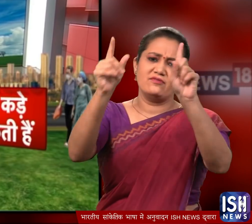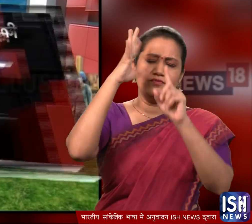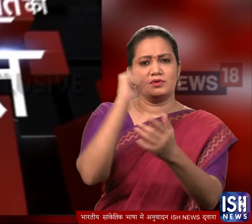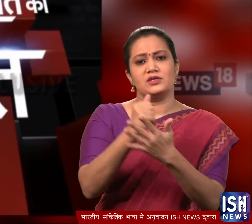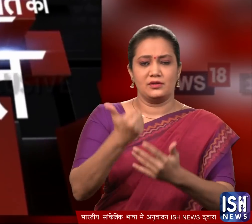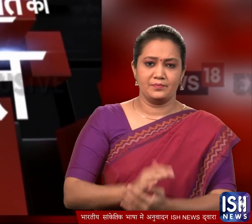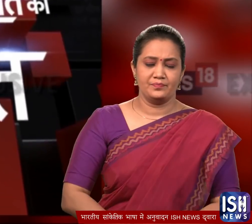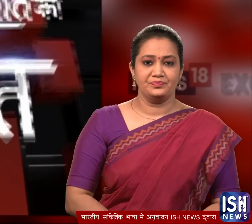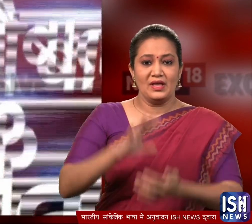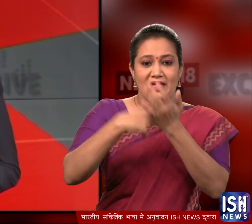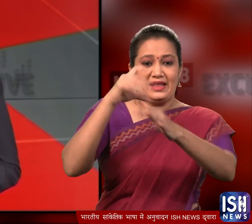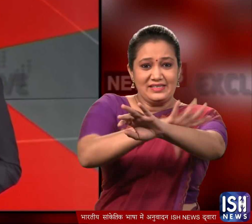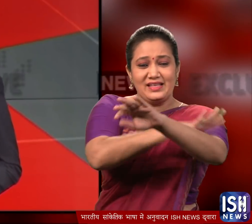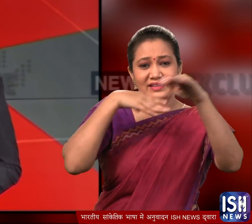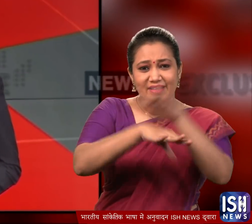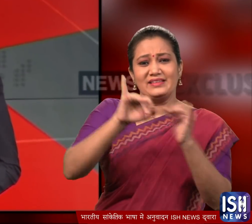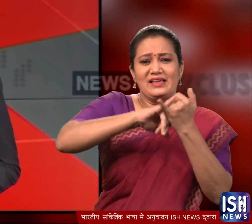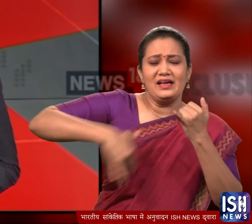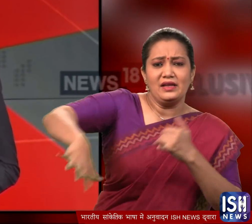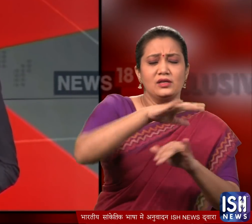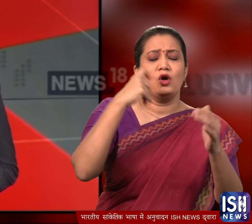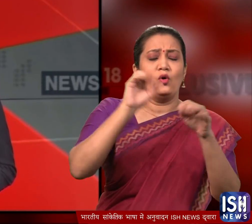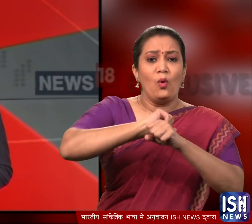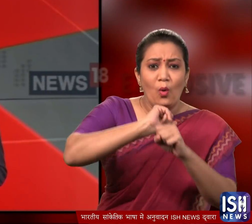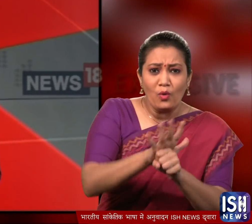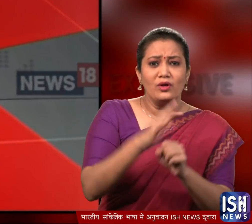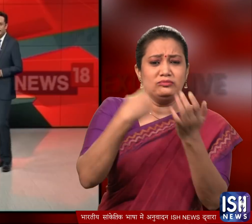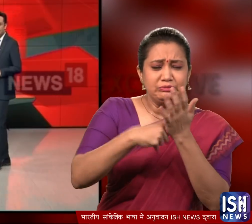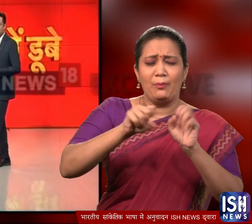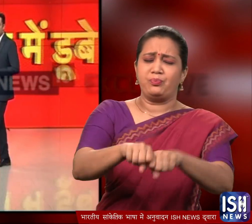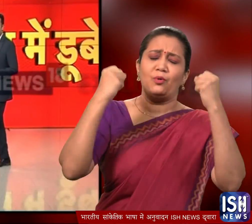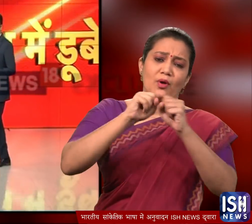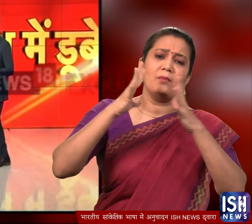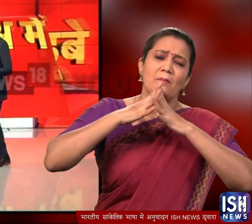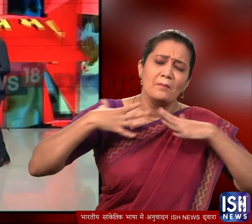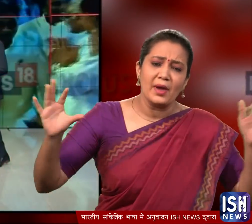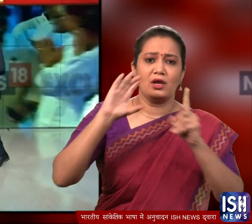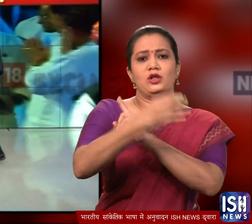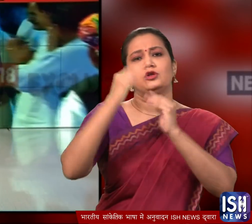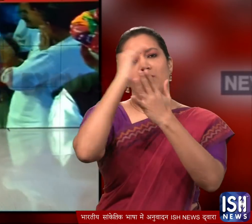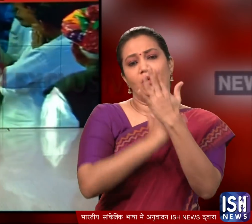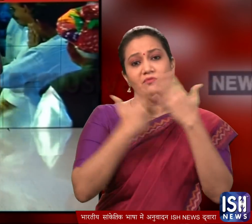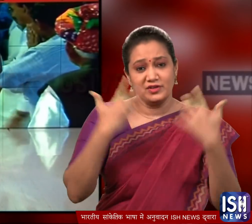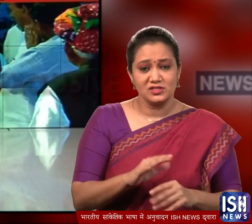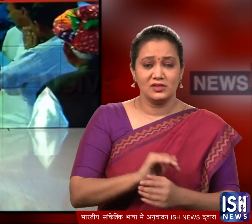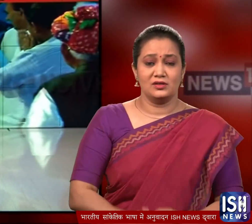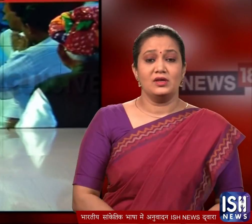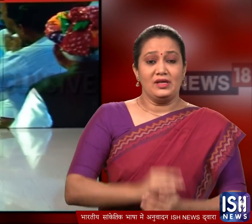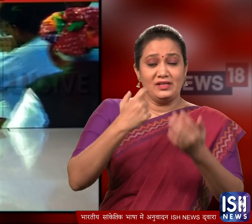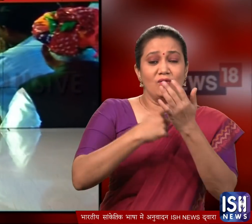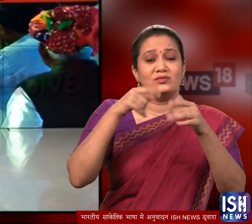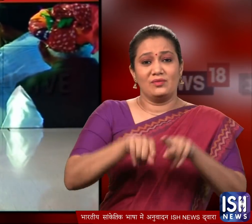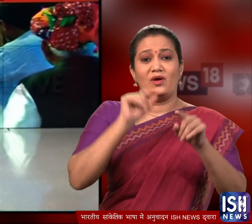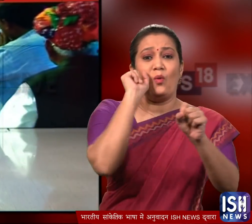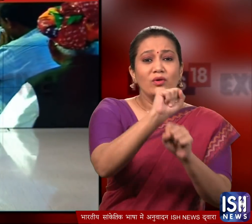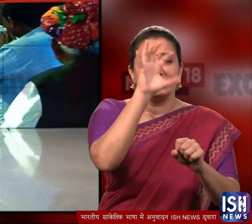हैं। राजस्थान के सीकर में कोरोना नियमों की अनदेखी करके सांस्कृतिक कार्यक्रम का आयोजन हुआ। वहां खतरे को देखते हुए राज्य